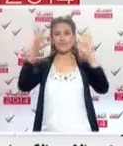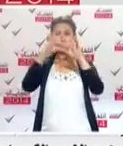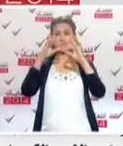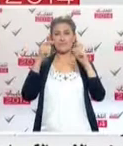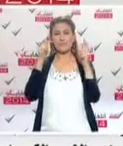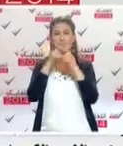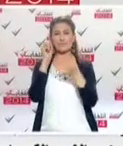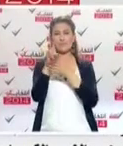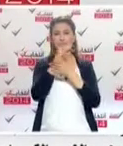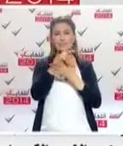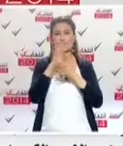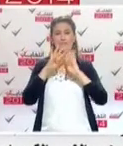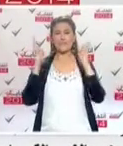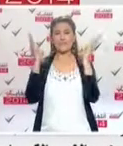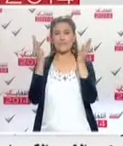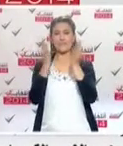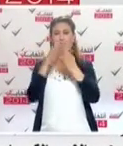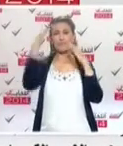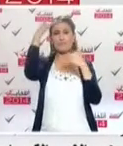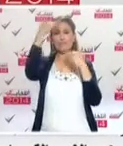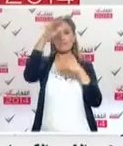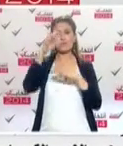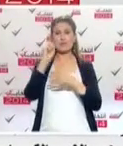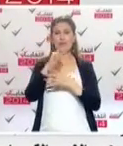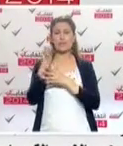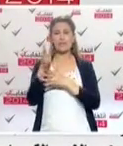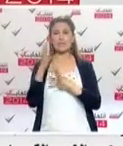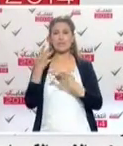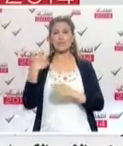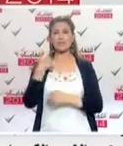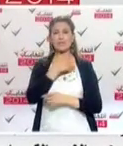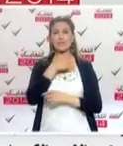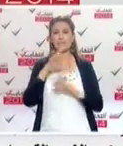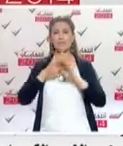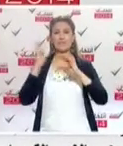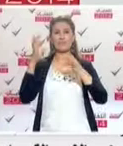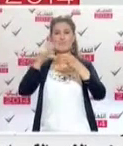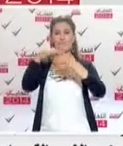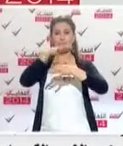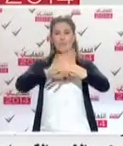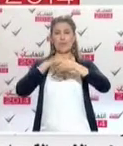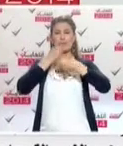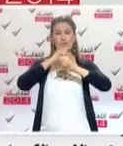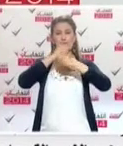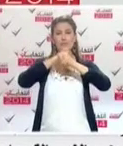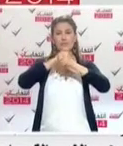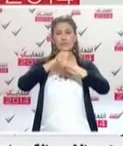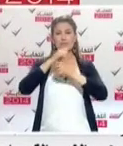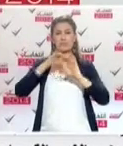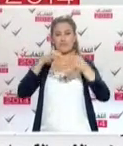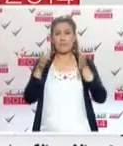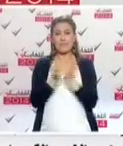أنشطة وأقطاب سياحية متكاملة كالسياحة الاستشفائية بحمام سيدي معمر من معتمدية حاج بالعيون. نحن في حزب